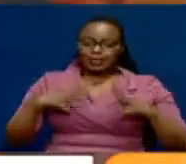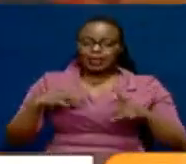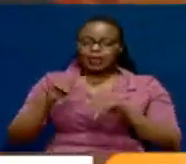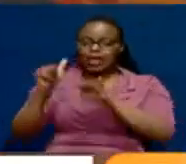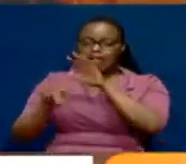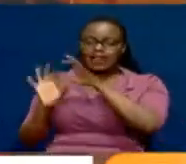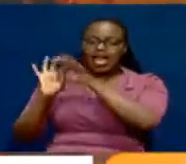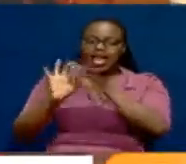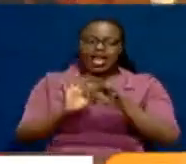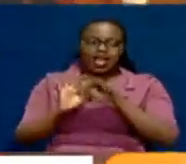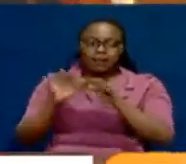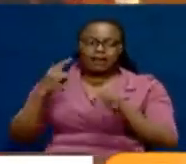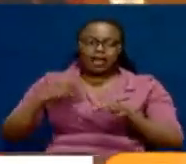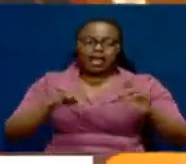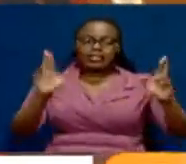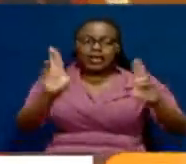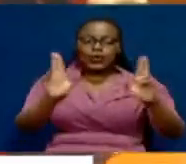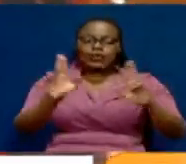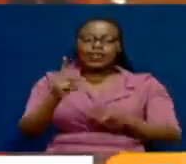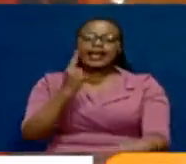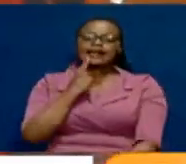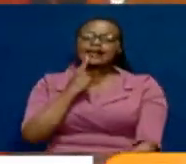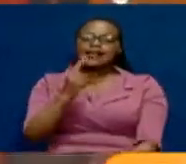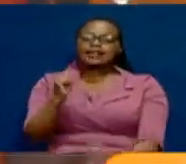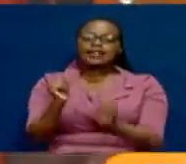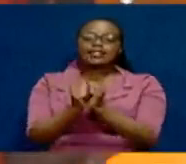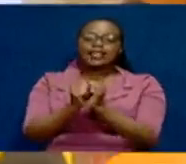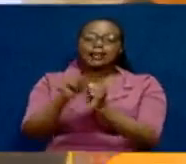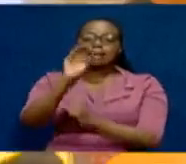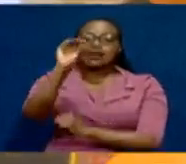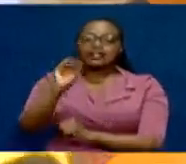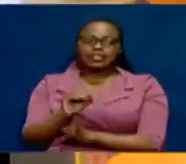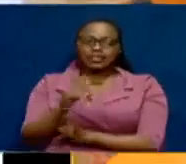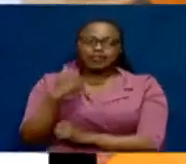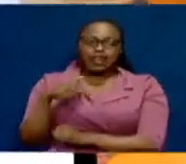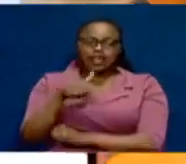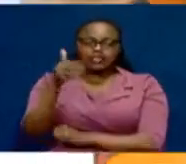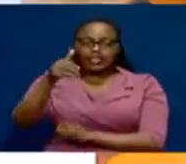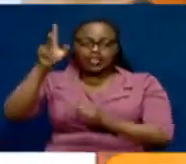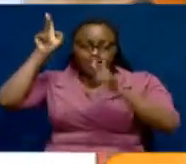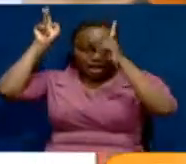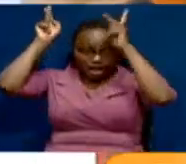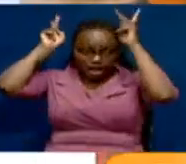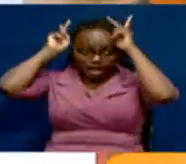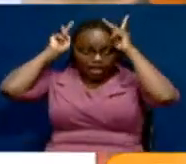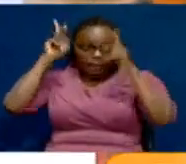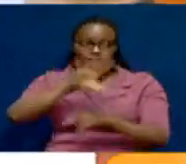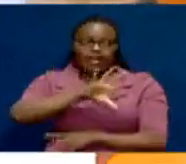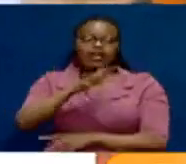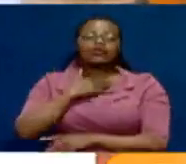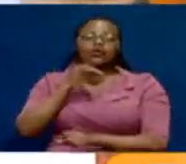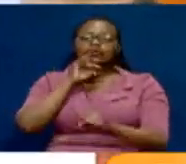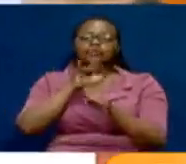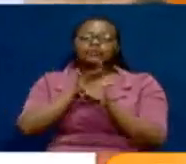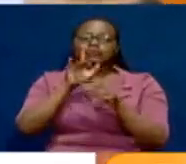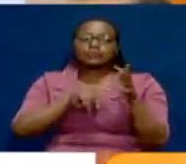Azimio tuko tayari 110%. Sisi hapa Kakamega ningependa kuhakikishia